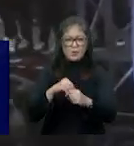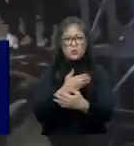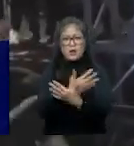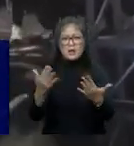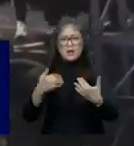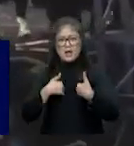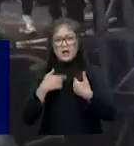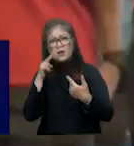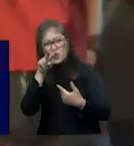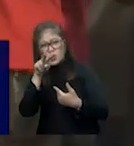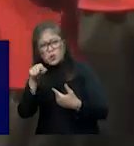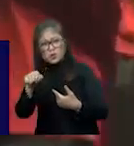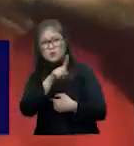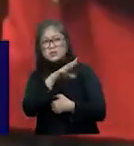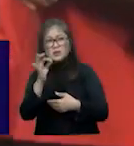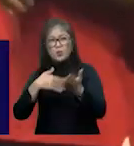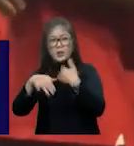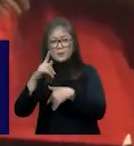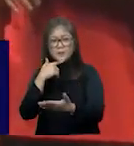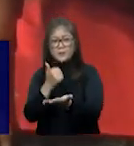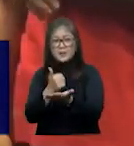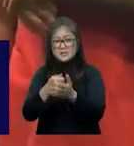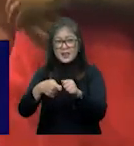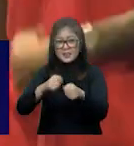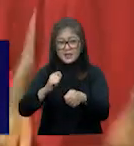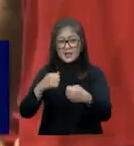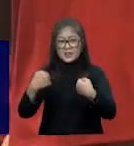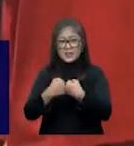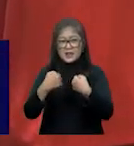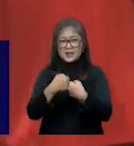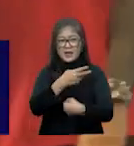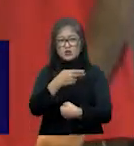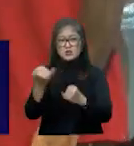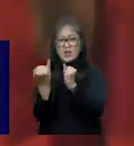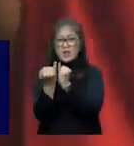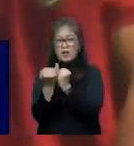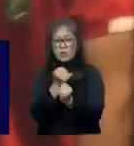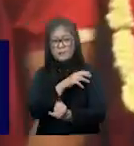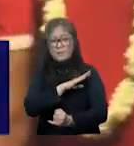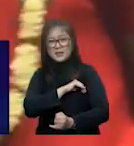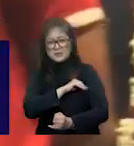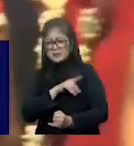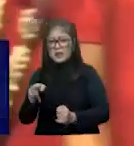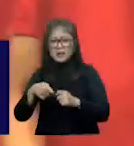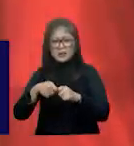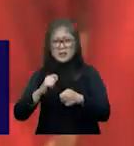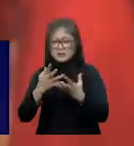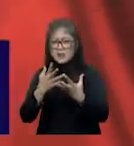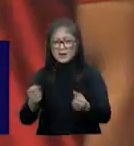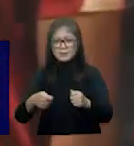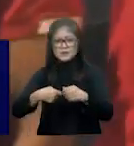kehadiran ribuan warga ini sekaligus untuk memastikan tiket pertandingan antara Indonesia melawan Palestina telah sepenuhnya habis terjual